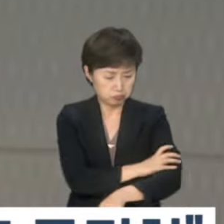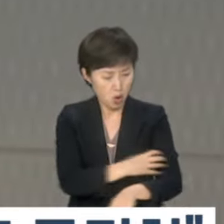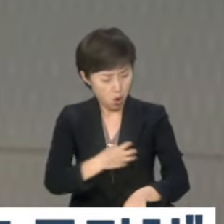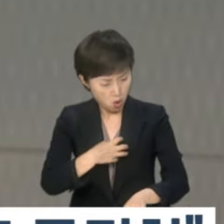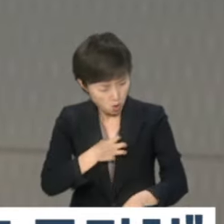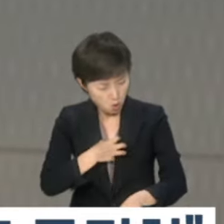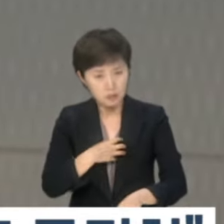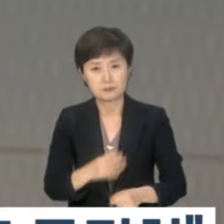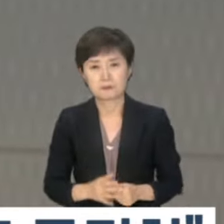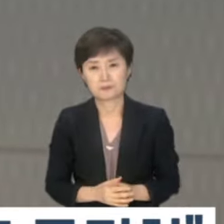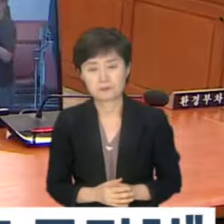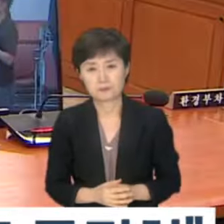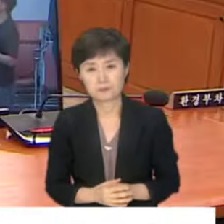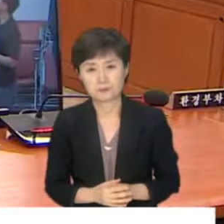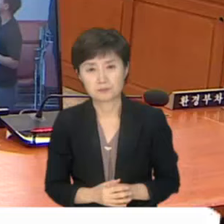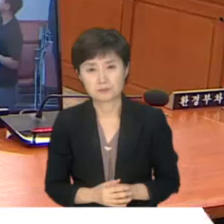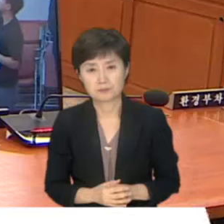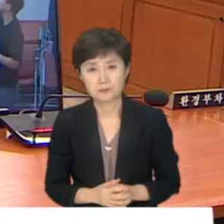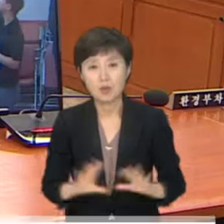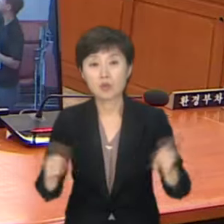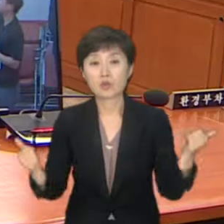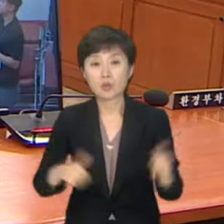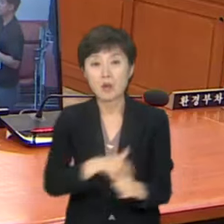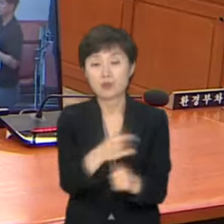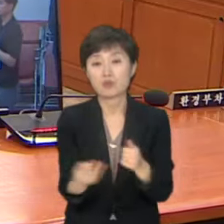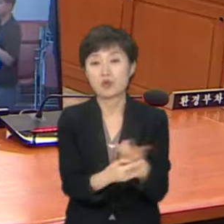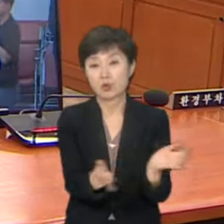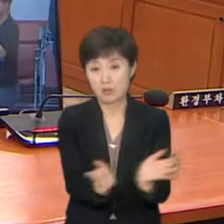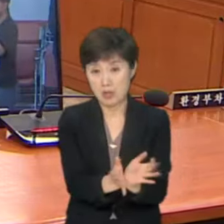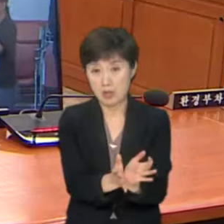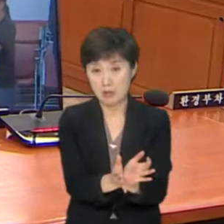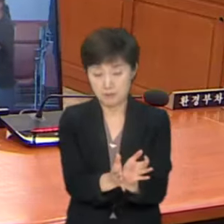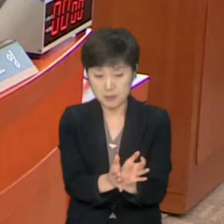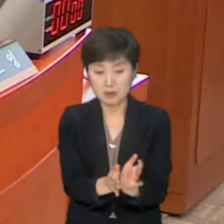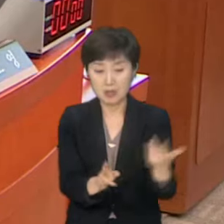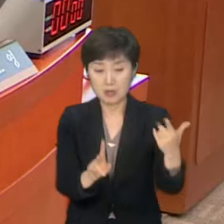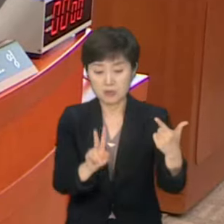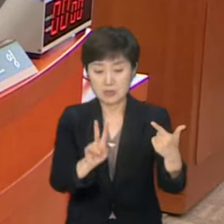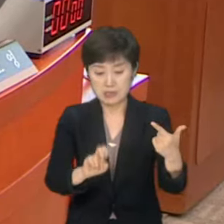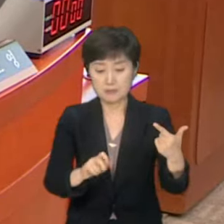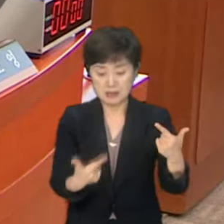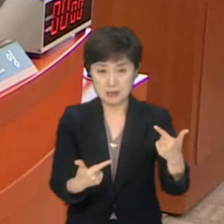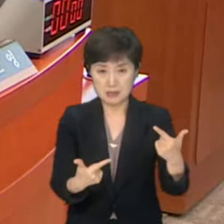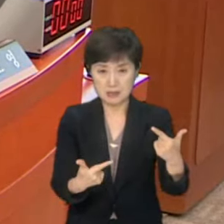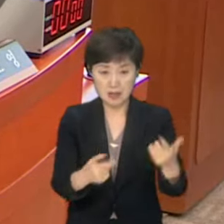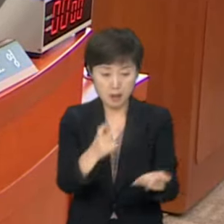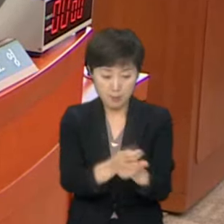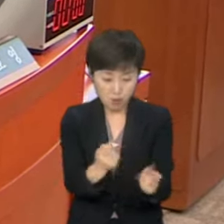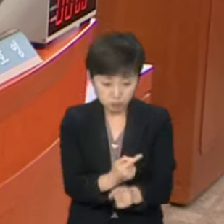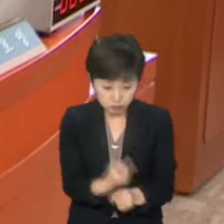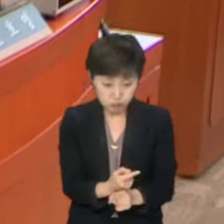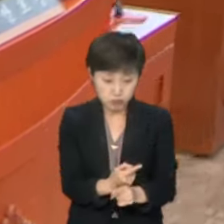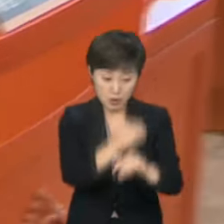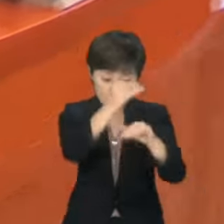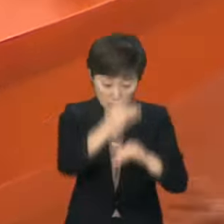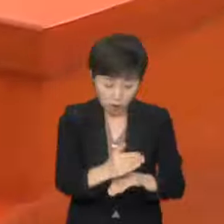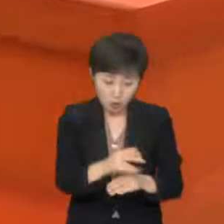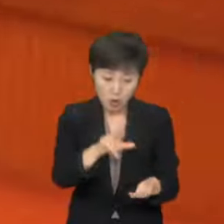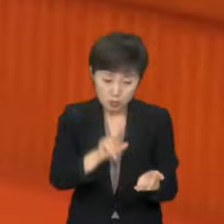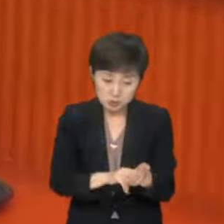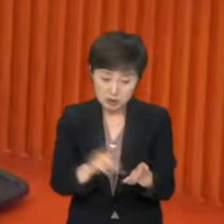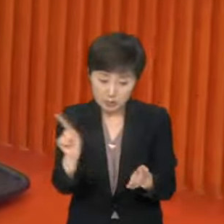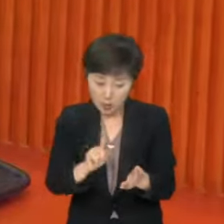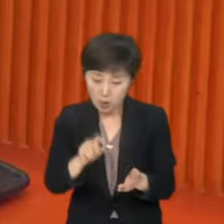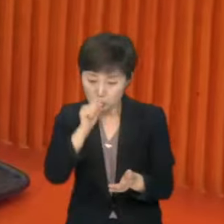우려를 드러냈습니다. 국회 환경노동위원회는 오는 27일 개정안 시행에 따른 효과와 문제점 보완